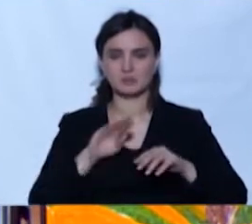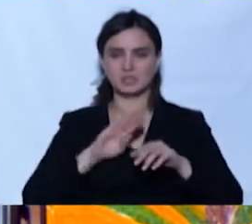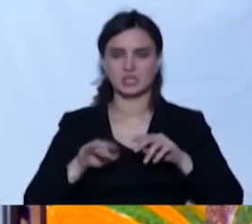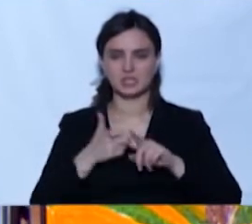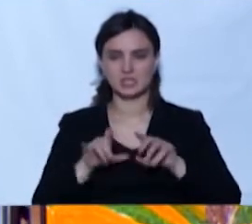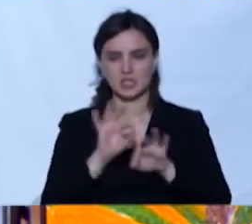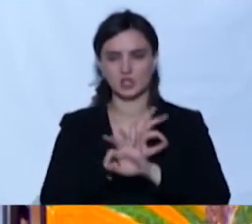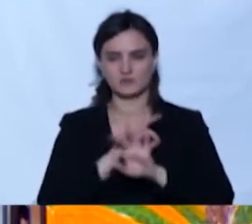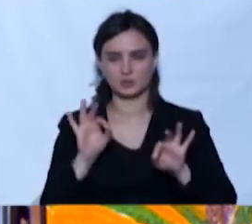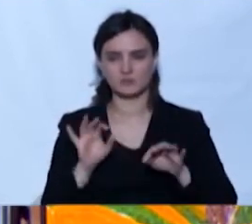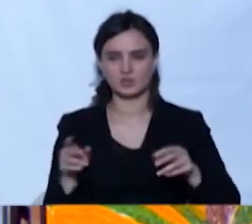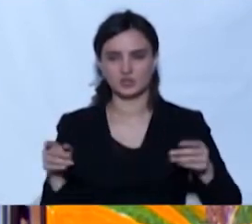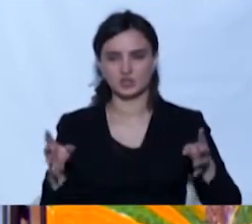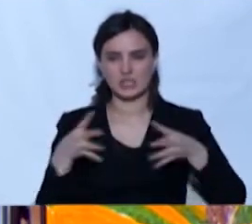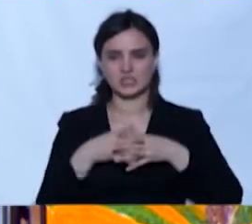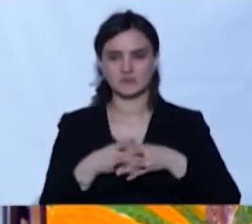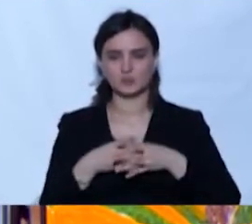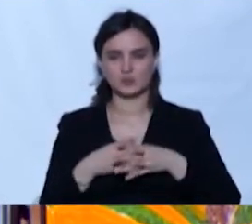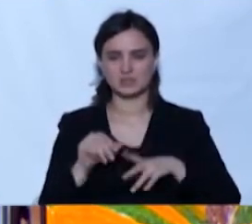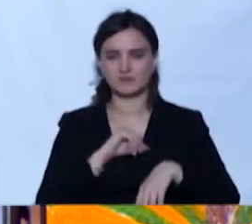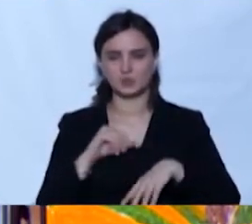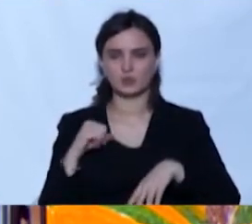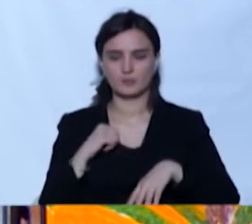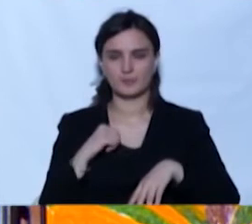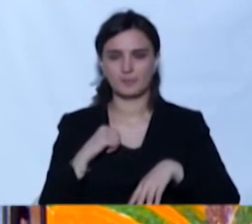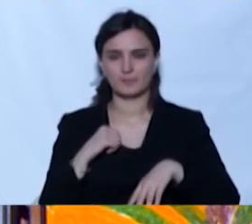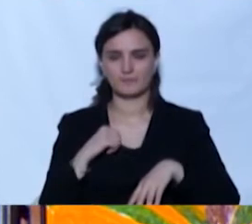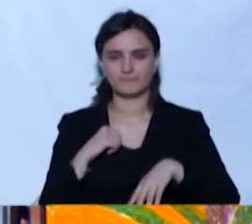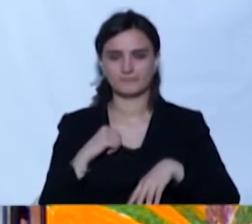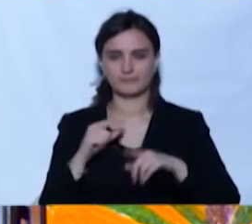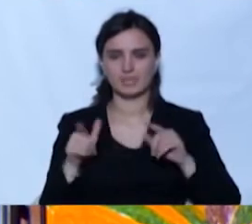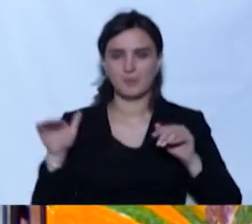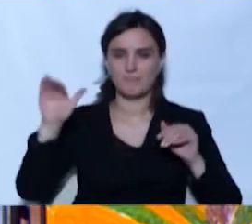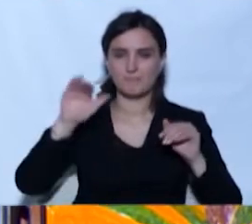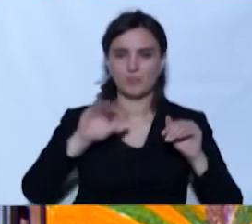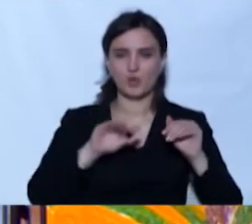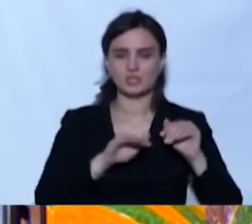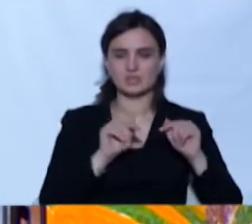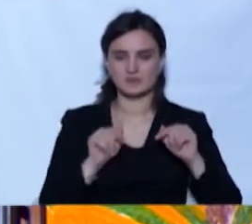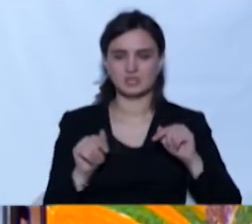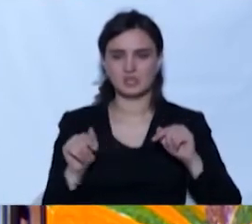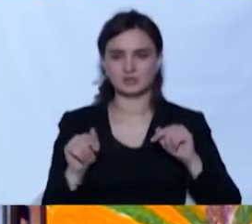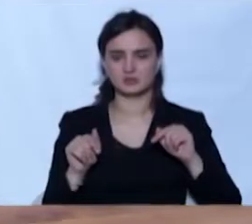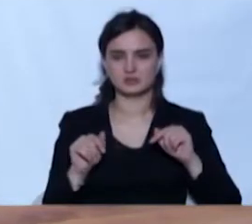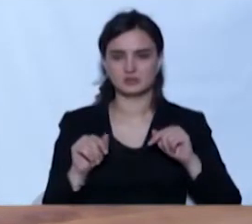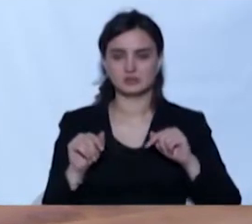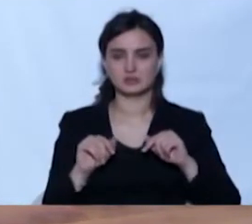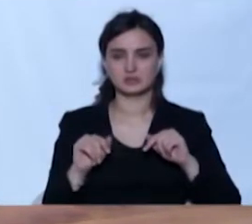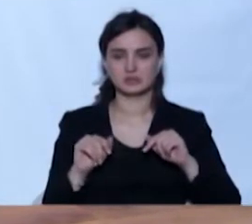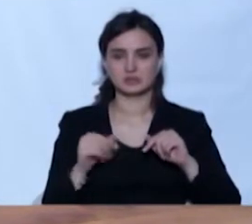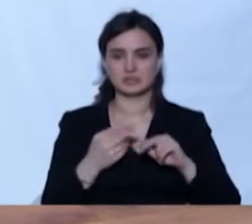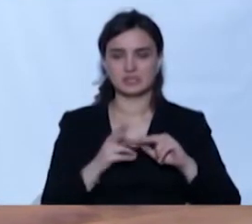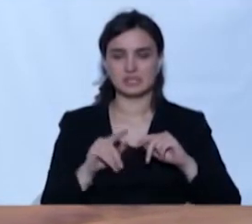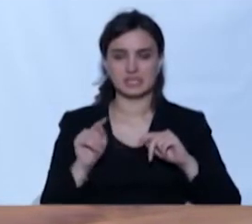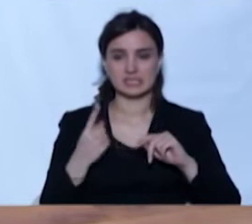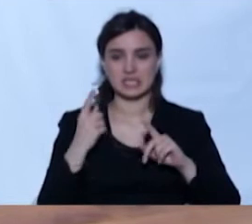შერწყმული თვითონ იმ ბორცვის პროპორციას, რომელზეც ის დგას. ერთი სიტყვით,